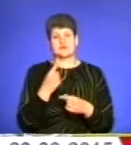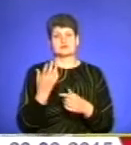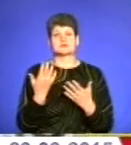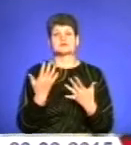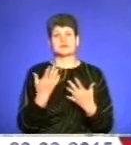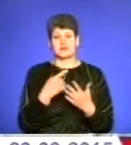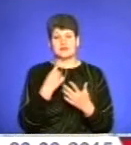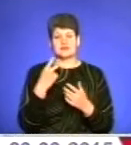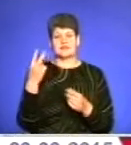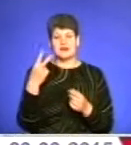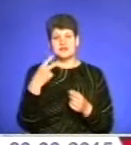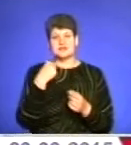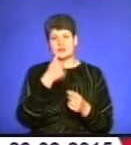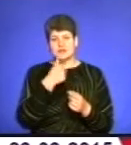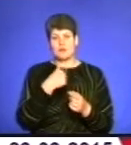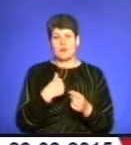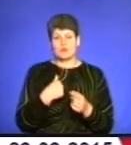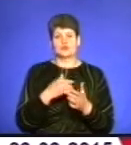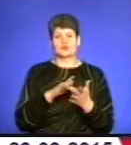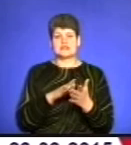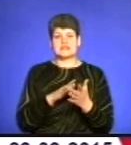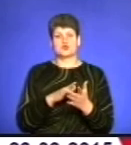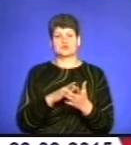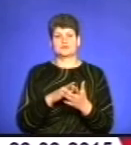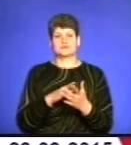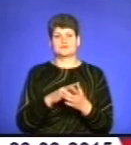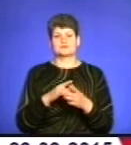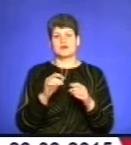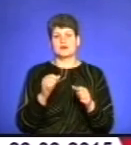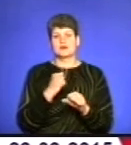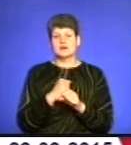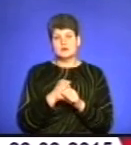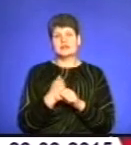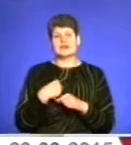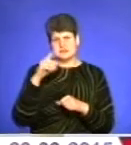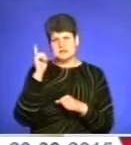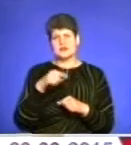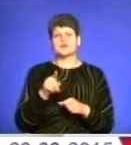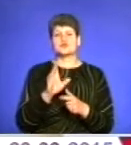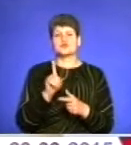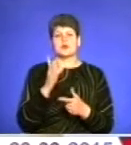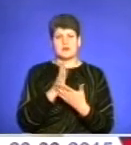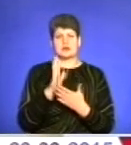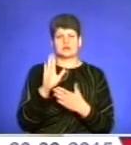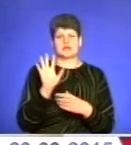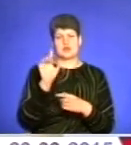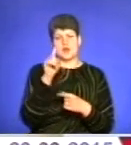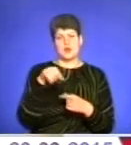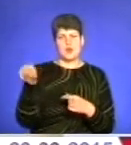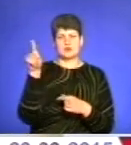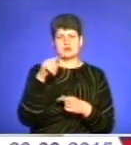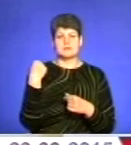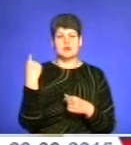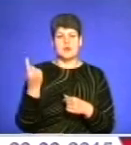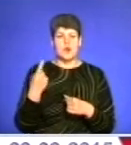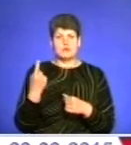як виявилося, 20-річну мою туристичну кар'єру, я вже просто знаю, що має бути на логотипі області. Як зобразити